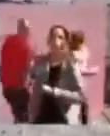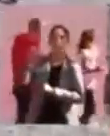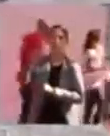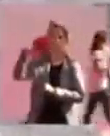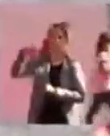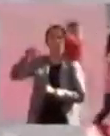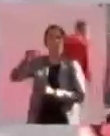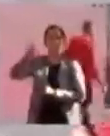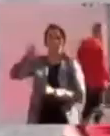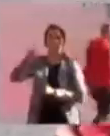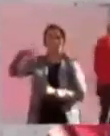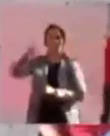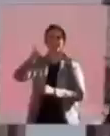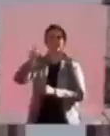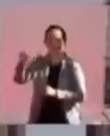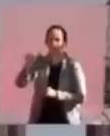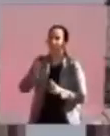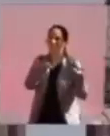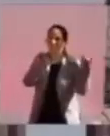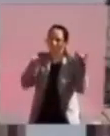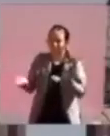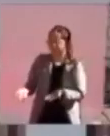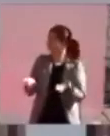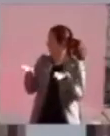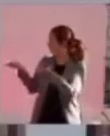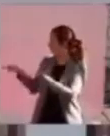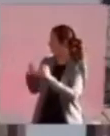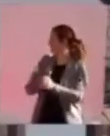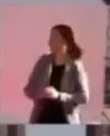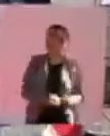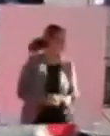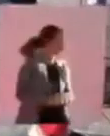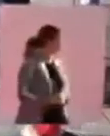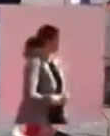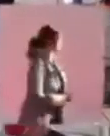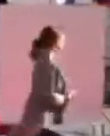lo invitiamo ad accomodarsi sul palco